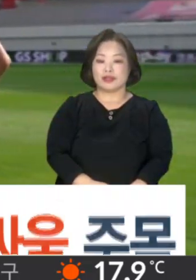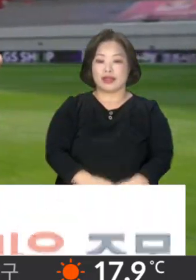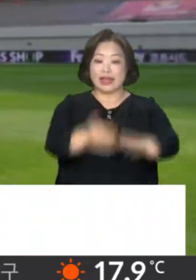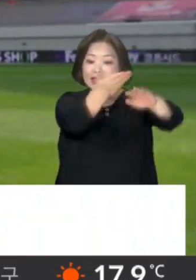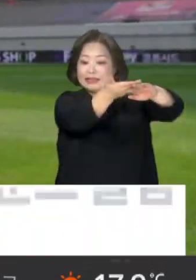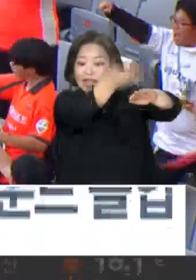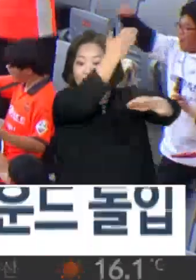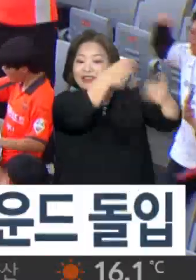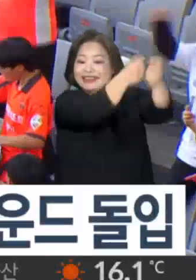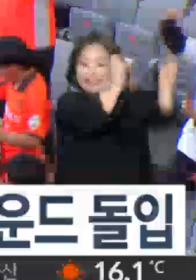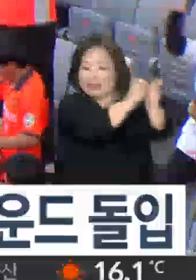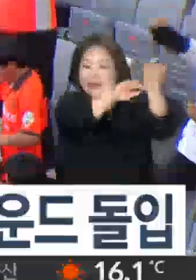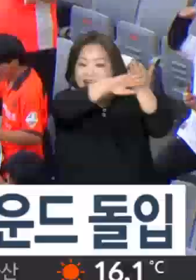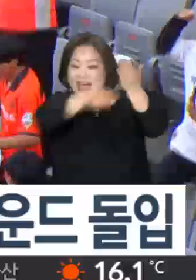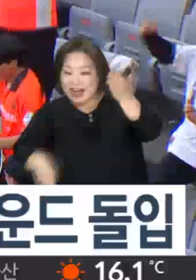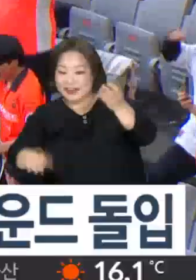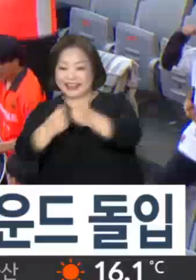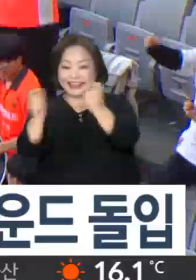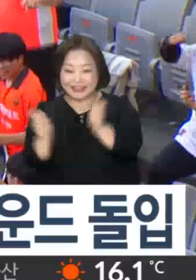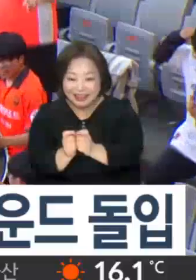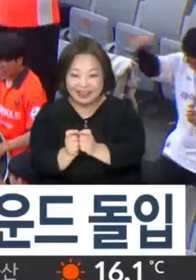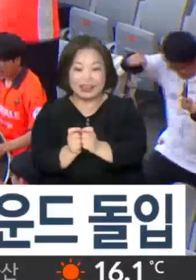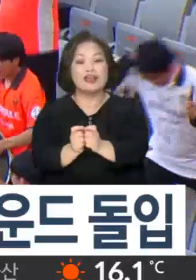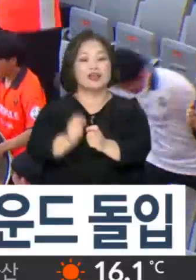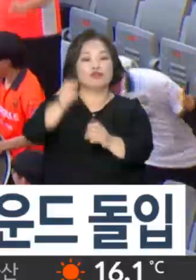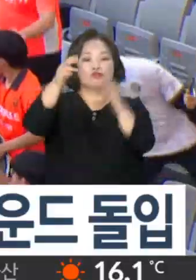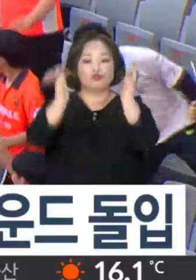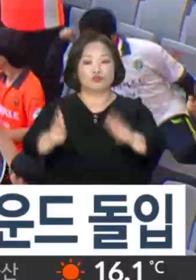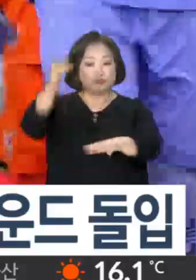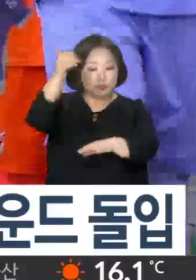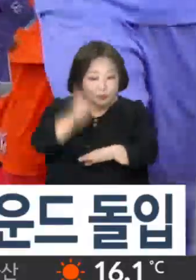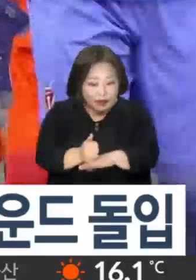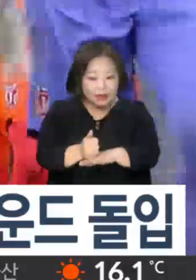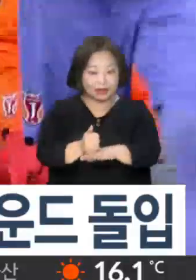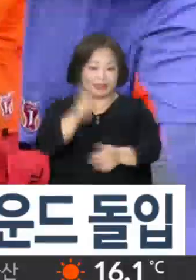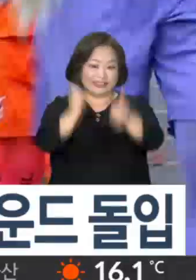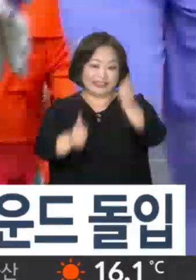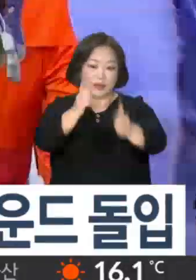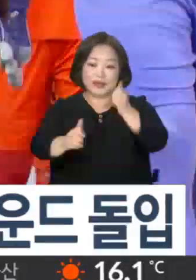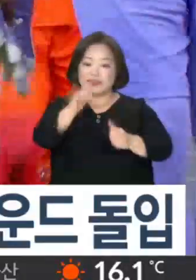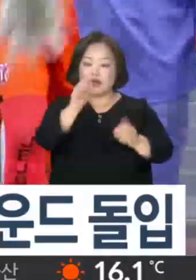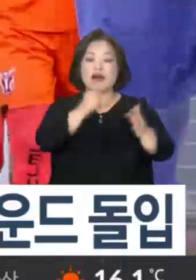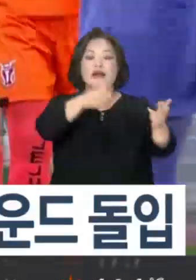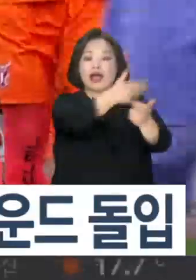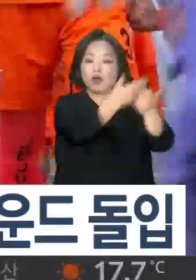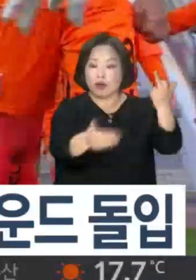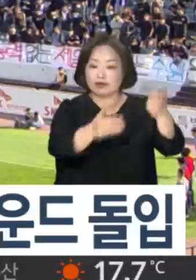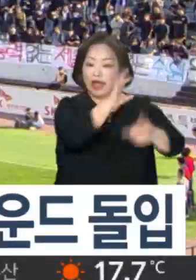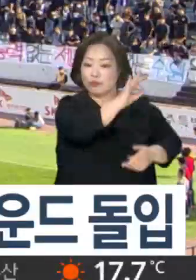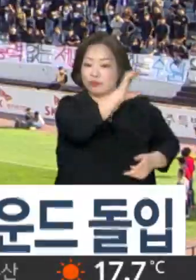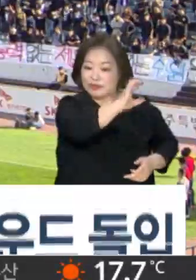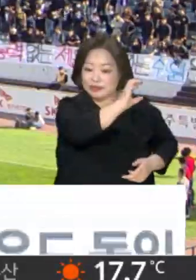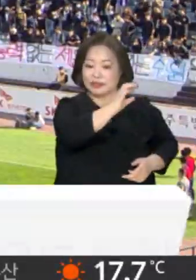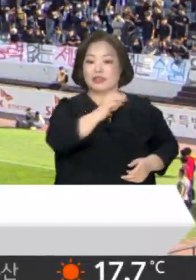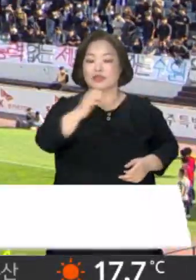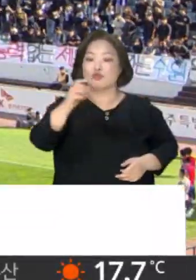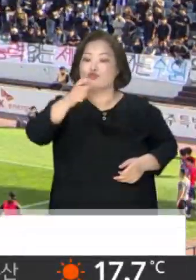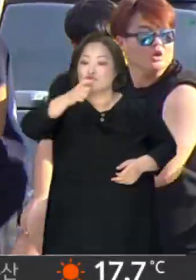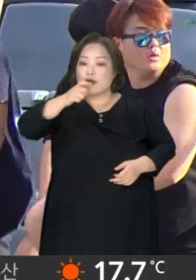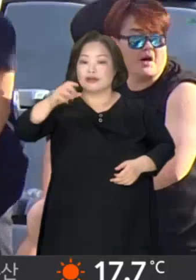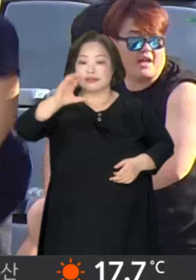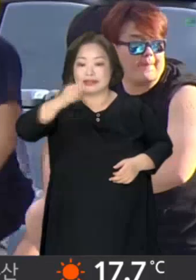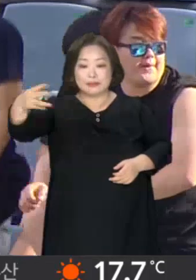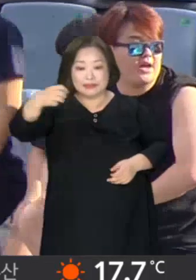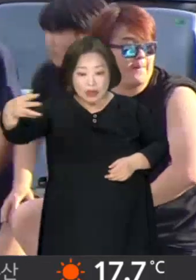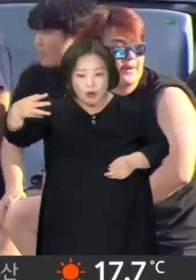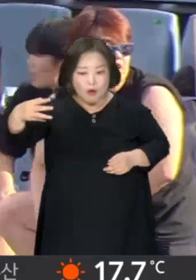상위권과 하위권 팀들로 나눠 지난 주말 파이널 라운드에 돌입한 K리그 1. 강원 FC와 수원 삼성은 강등권 탈출을 위한